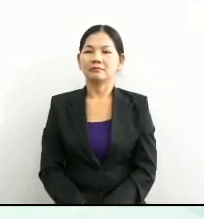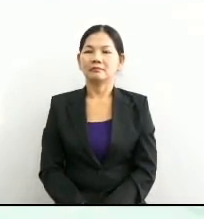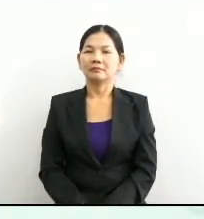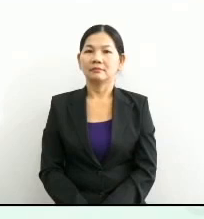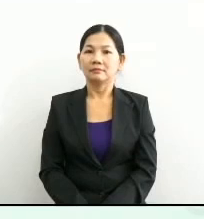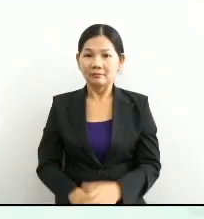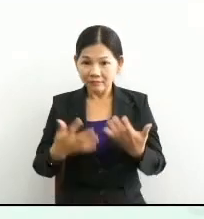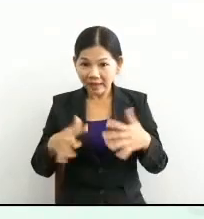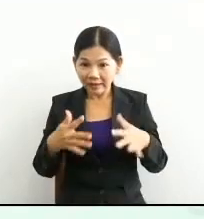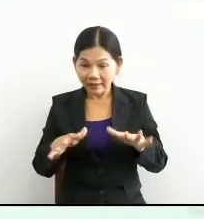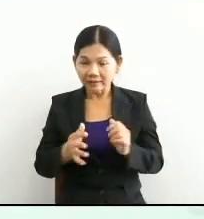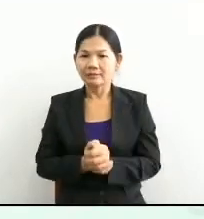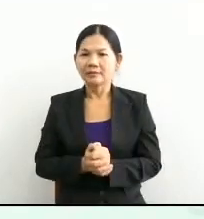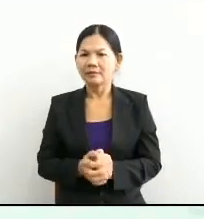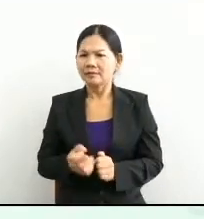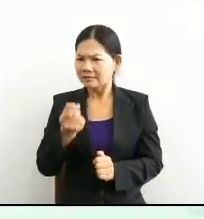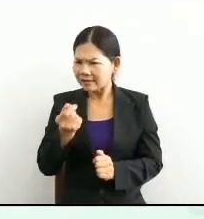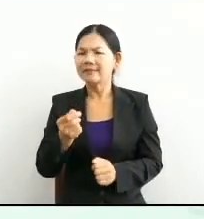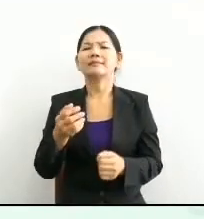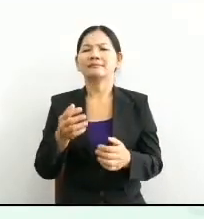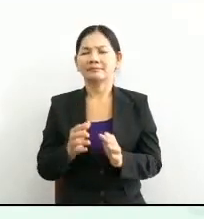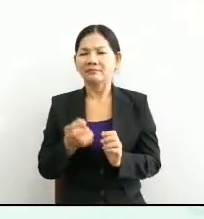rồi nhớ con lấy tiết báo mau ai